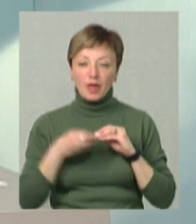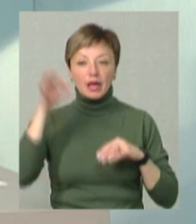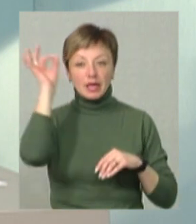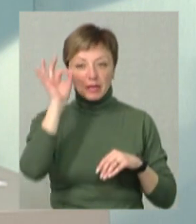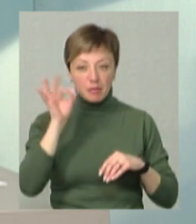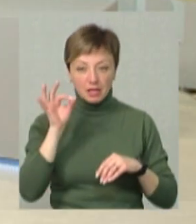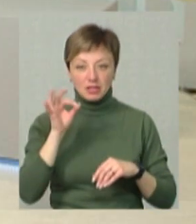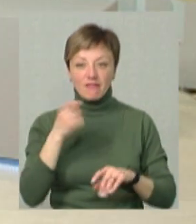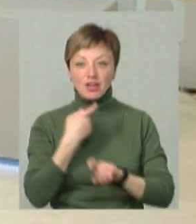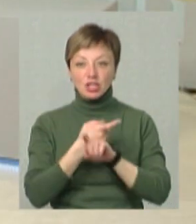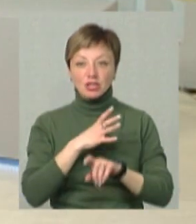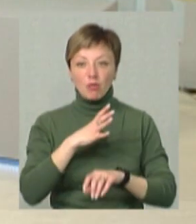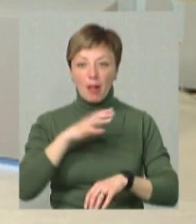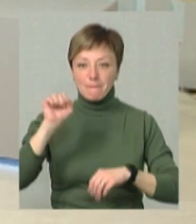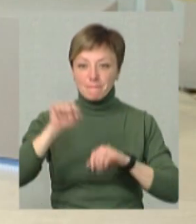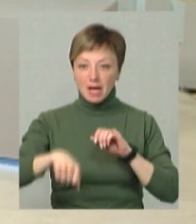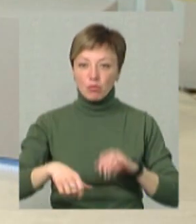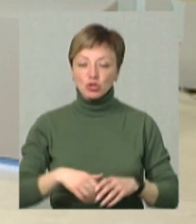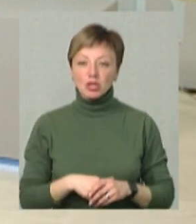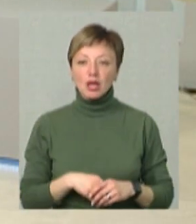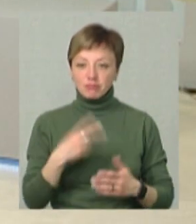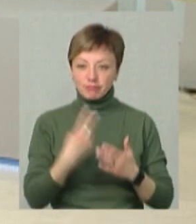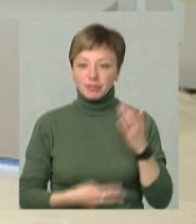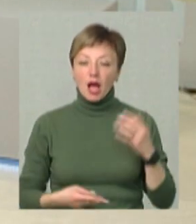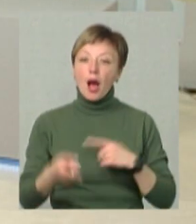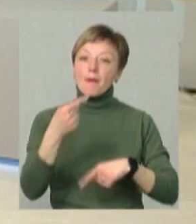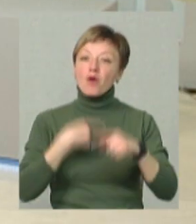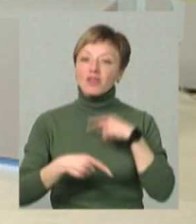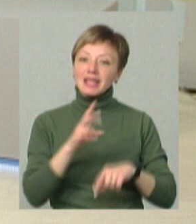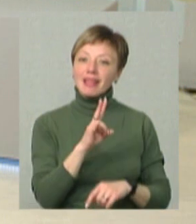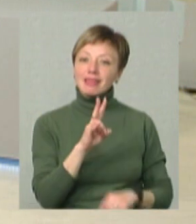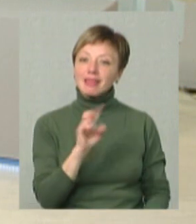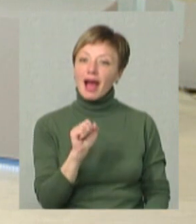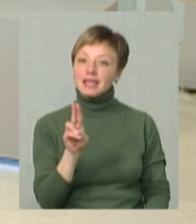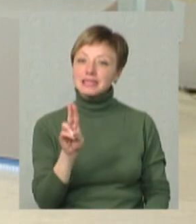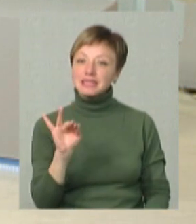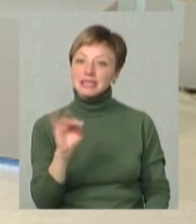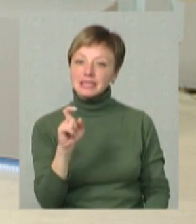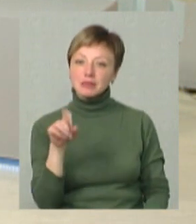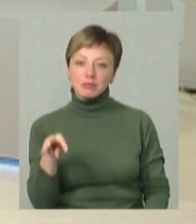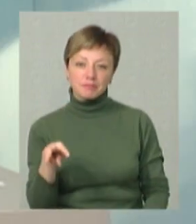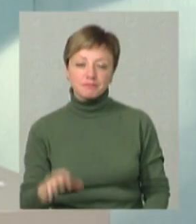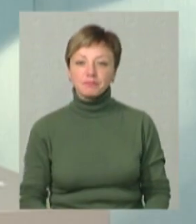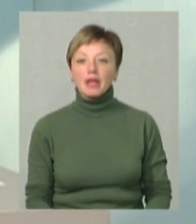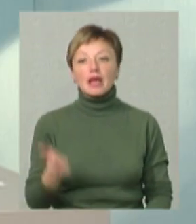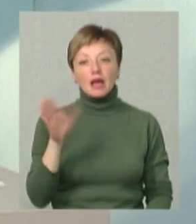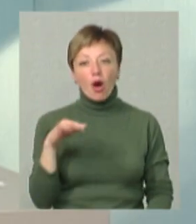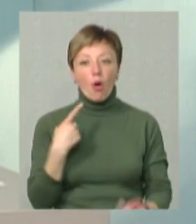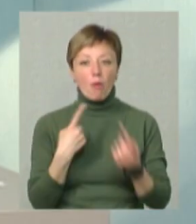Німеччина фашистська була переможена. Повернімося до нацизму. Якщо говорити про